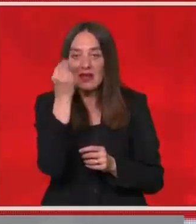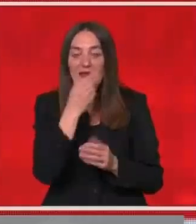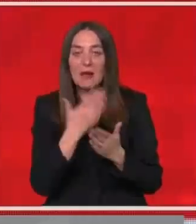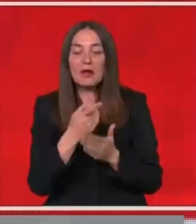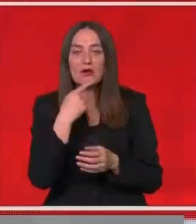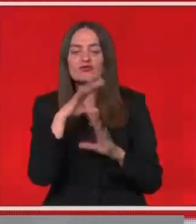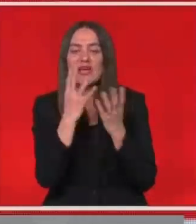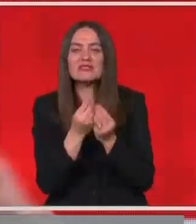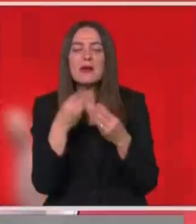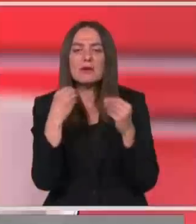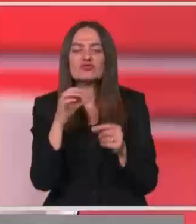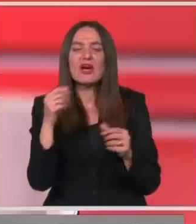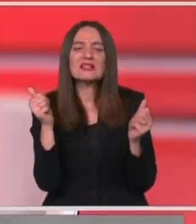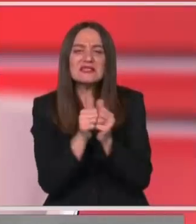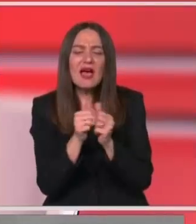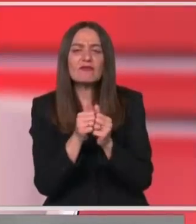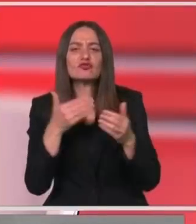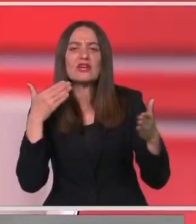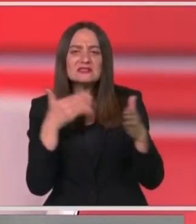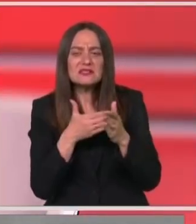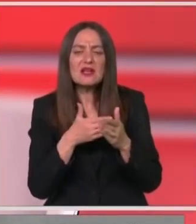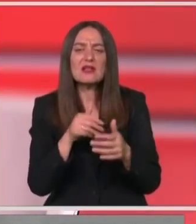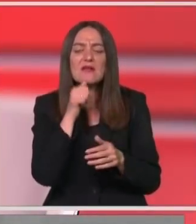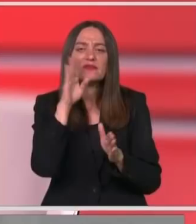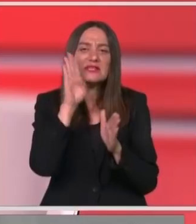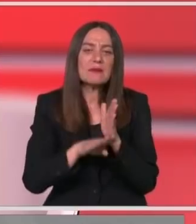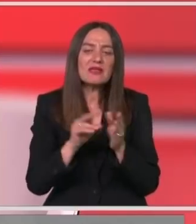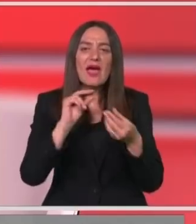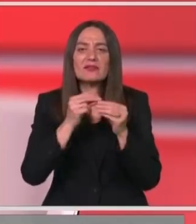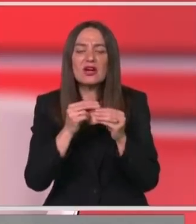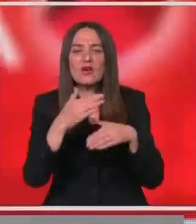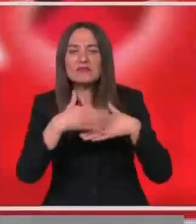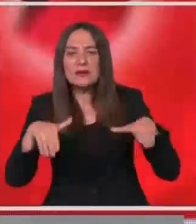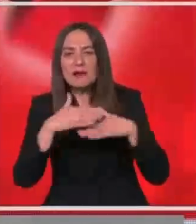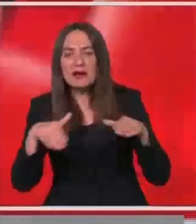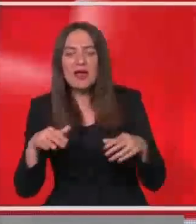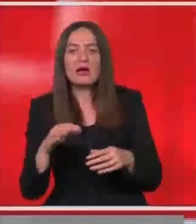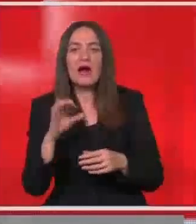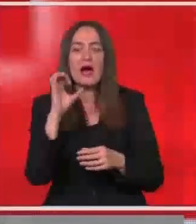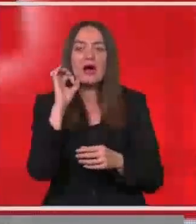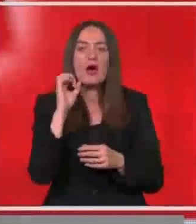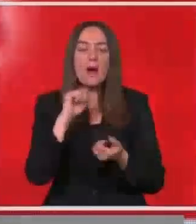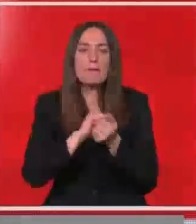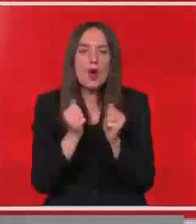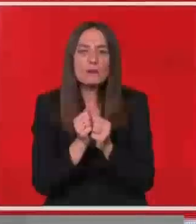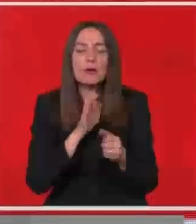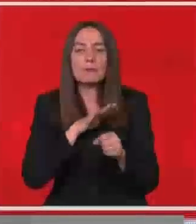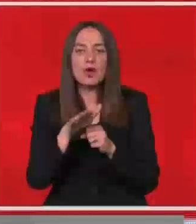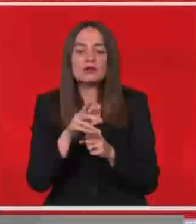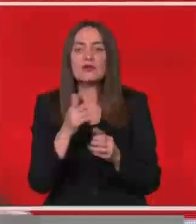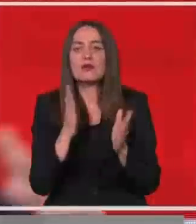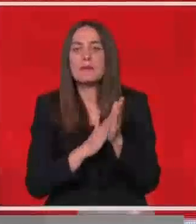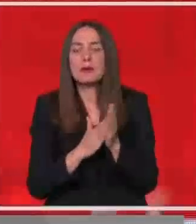su svi pričali o zajedničkim ciljevima, o čak i smanjenju trgovinskih barijera, o borbi protiv,